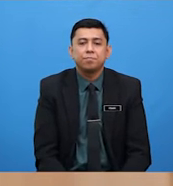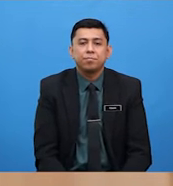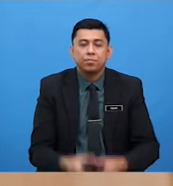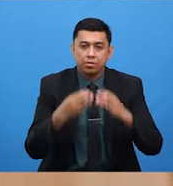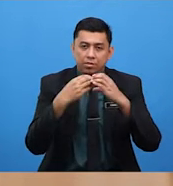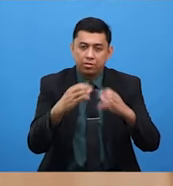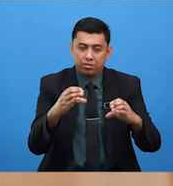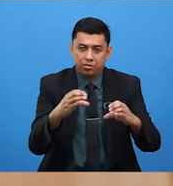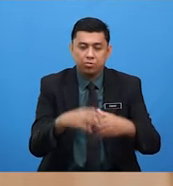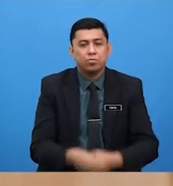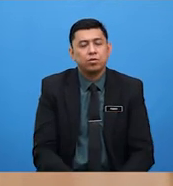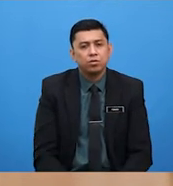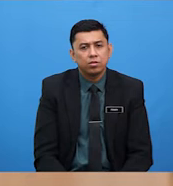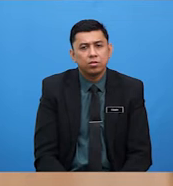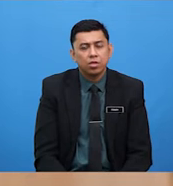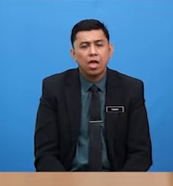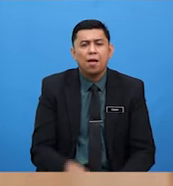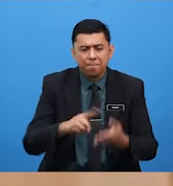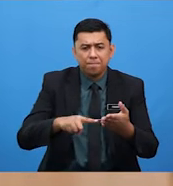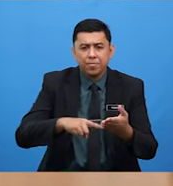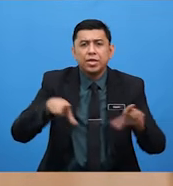Cuba wajarkan apa yang berlaku.